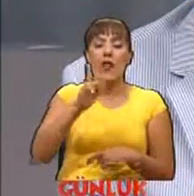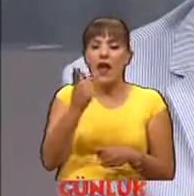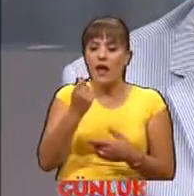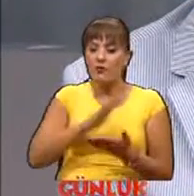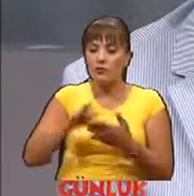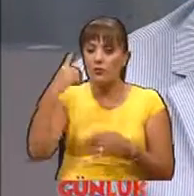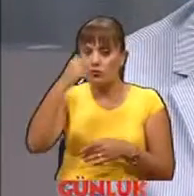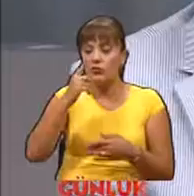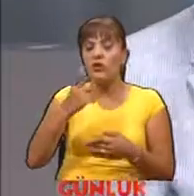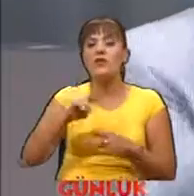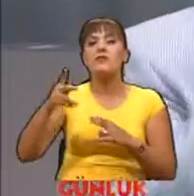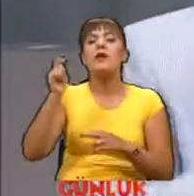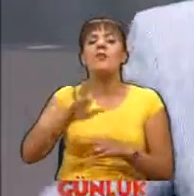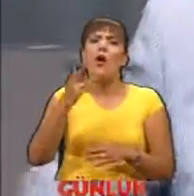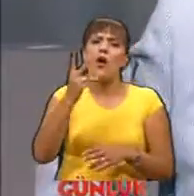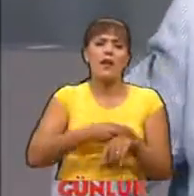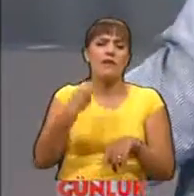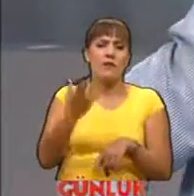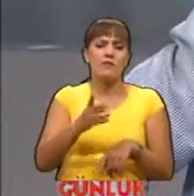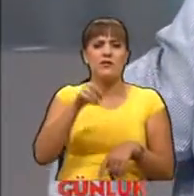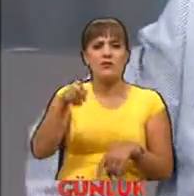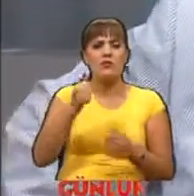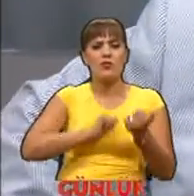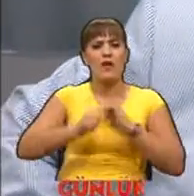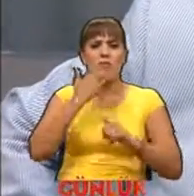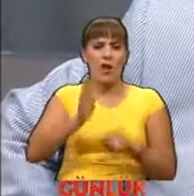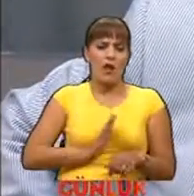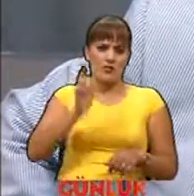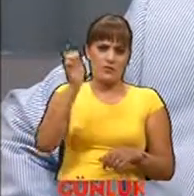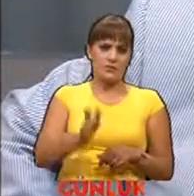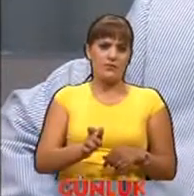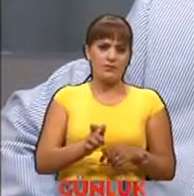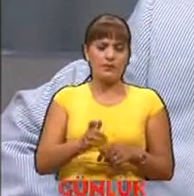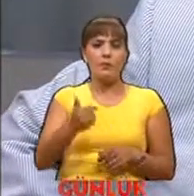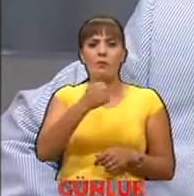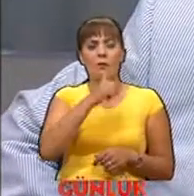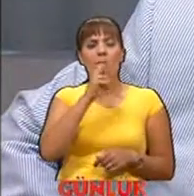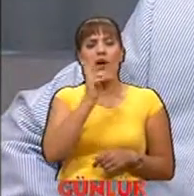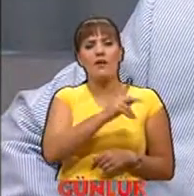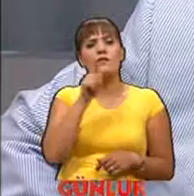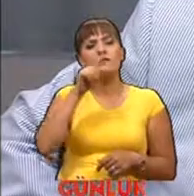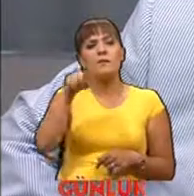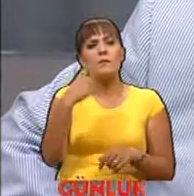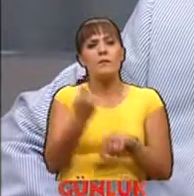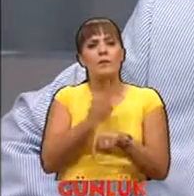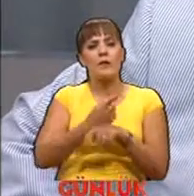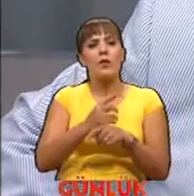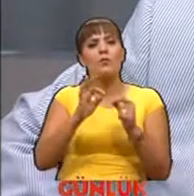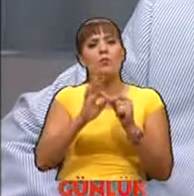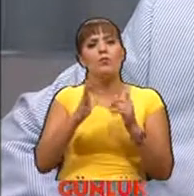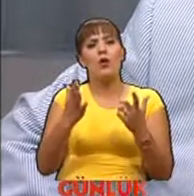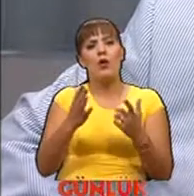ekonomik durumu nedeniyle yapmamıştır. Örnek verelim. Siz üniversite öğrencisiniz. Babanız size bir